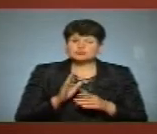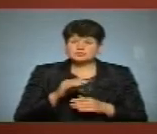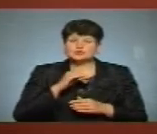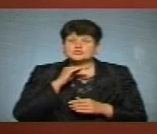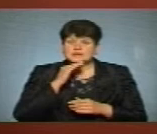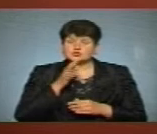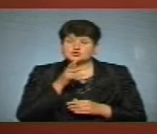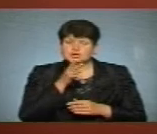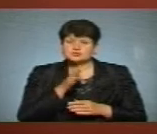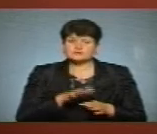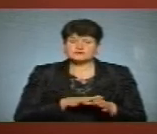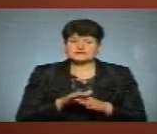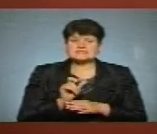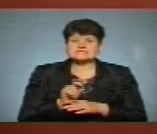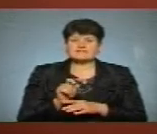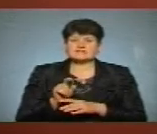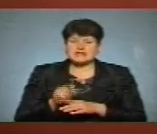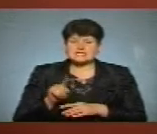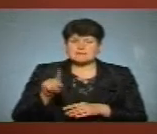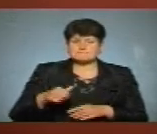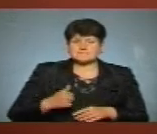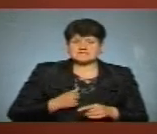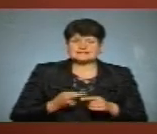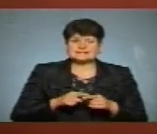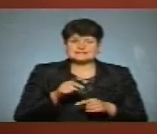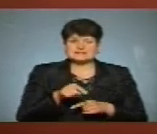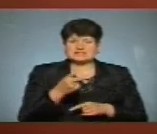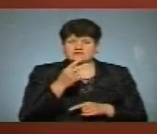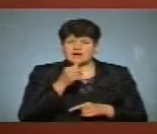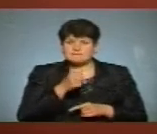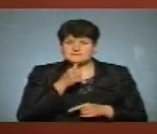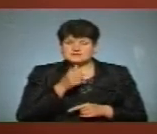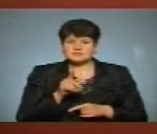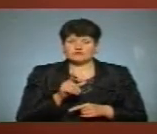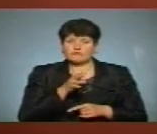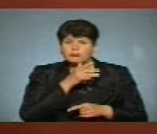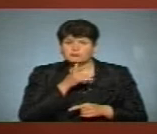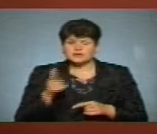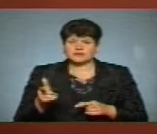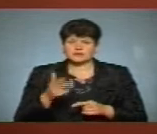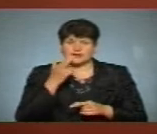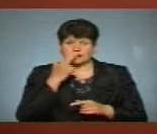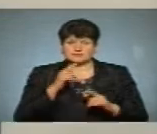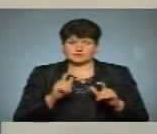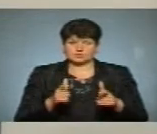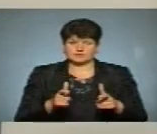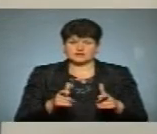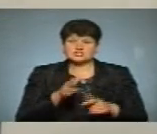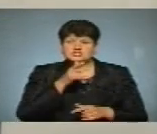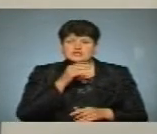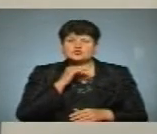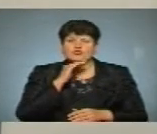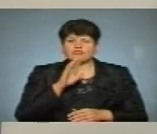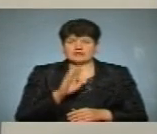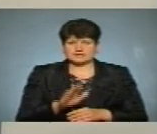аби впоратися із завданням призову за цих 2 місяці в період адаптивного карантину? Повірте, що часу